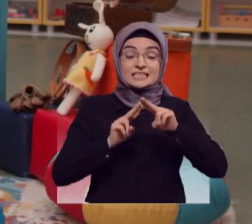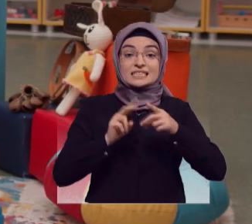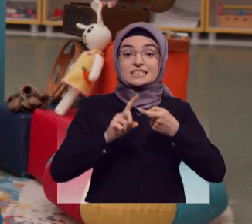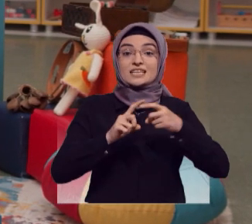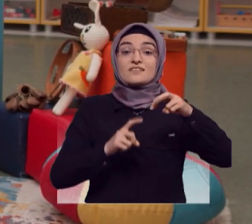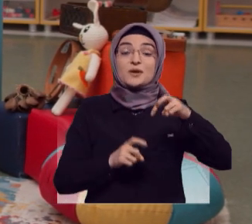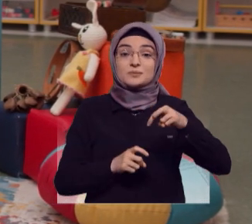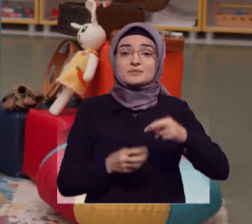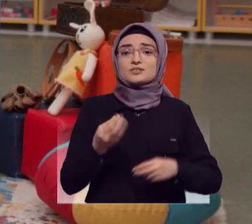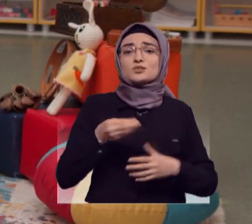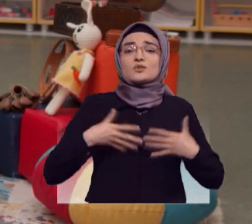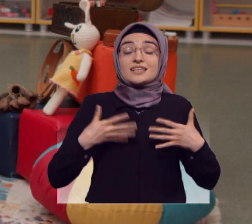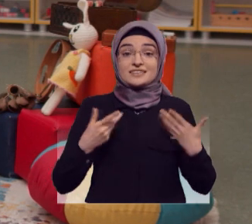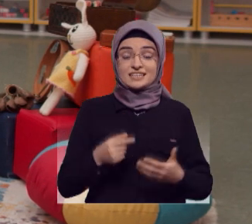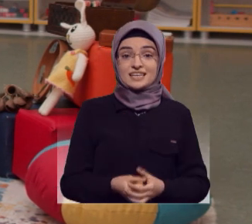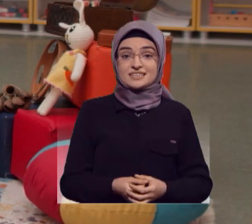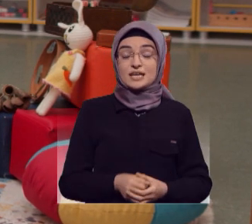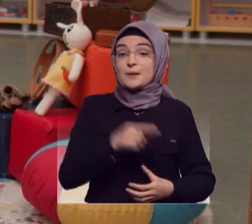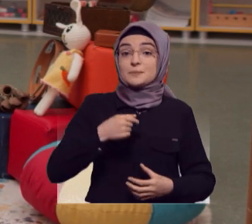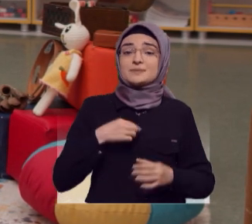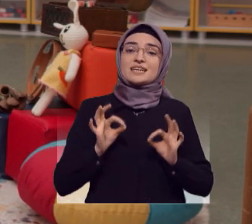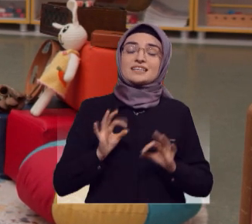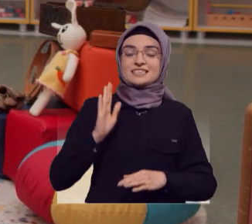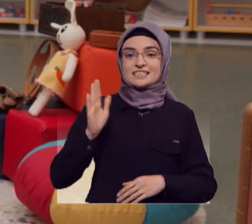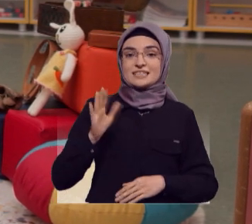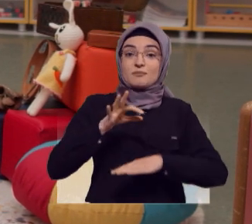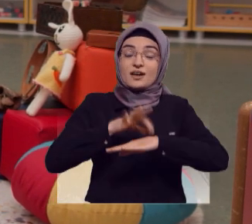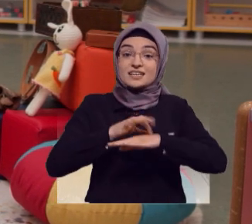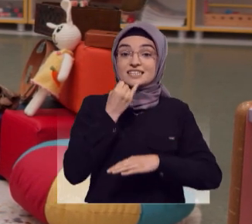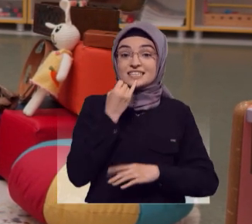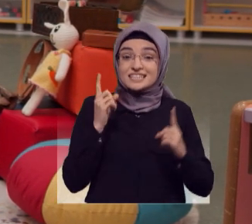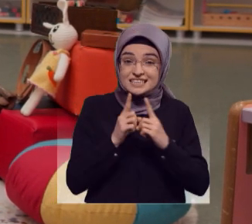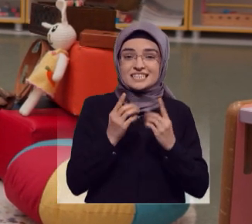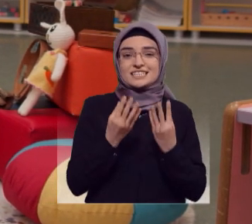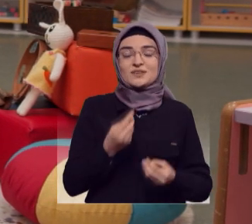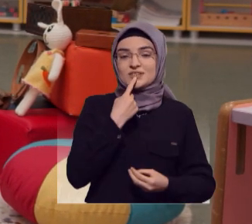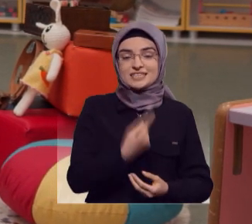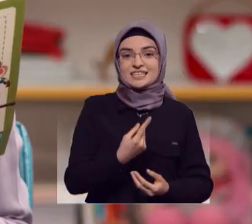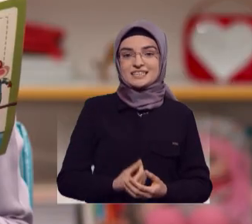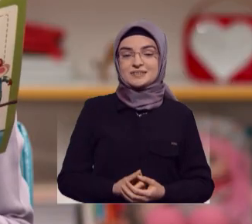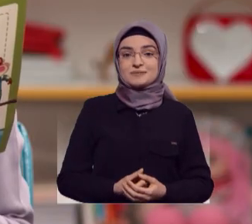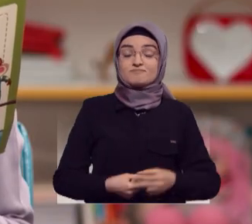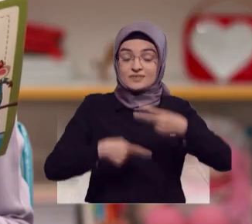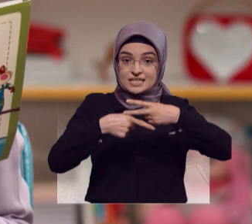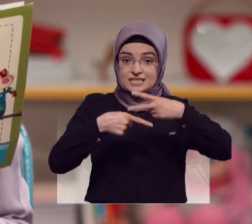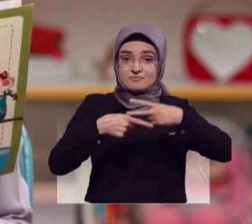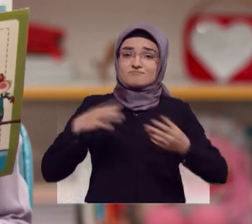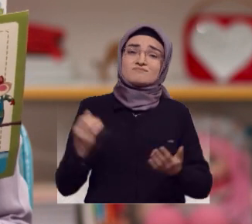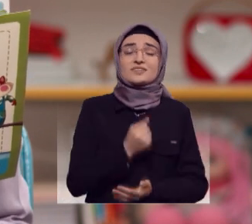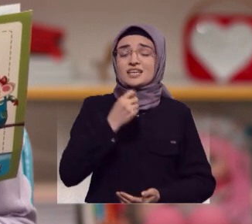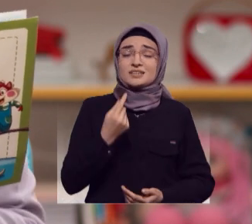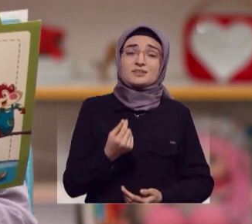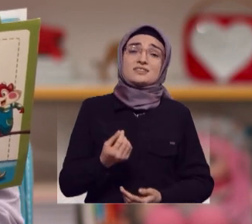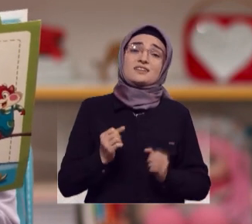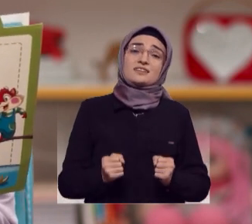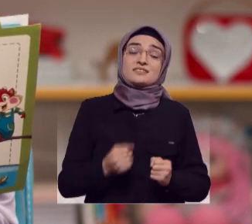Kıtır ile Pıtır çok sevindiler bu sözlere. Biz artık gidelim. Hasta ziyareti kısa olur dediler. Zıp zıp keşke